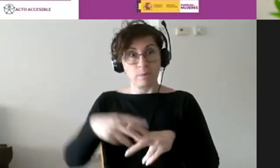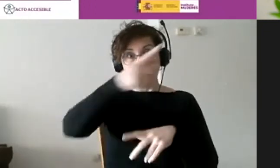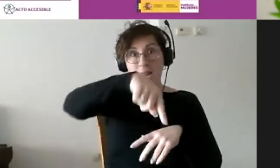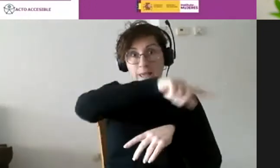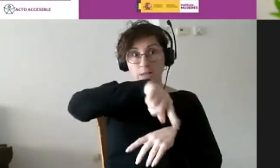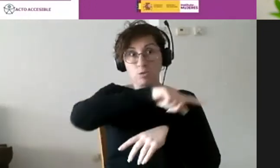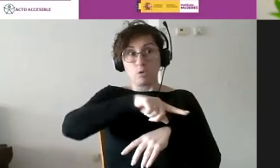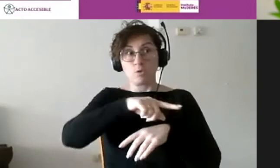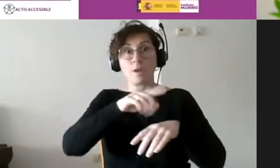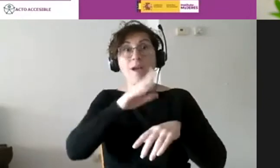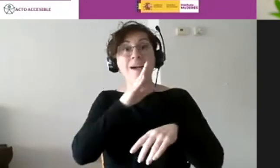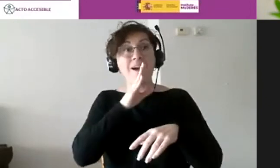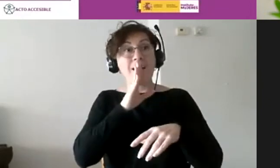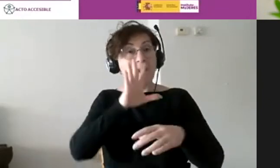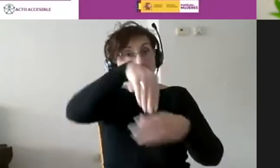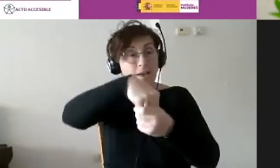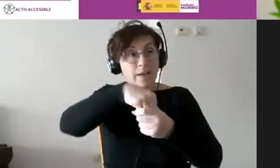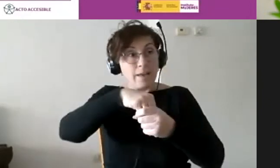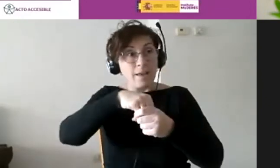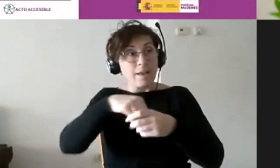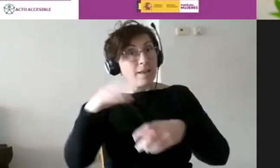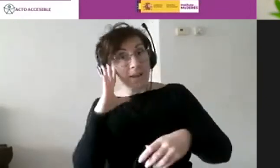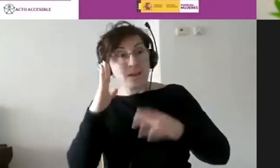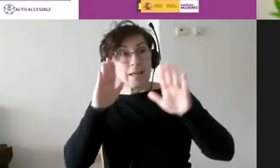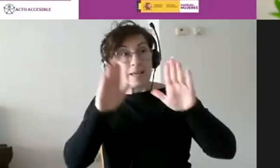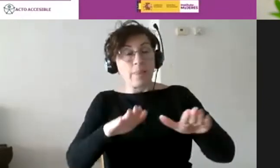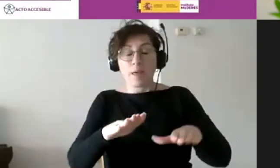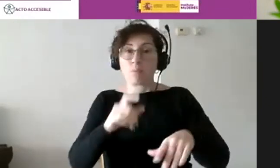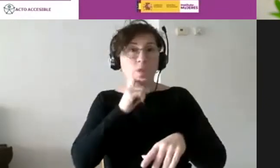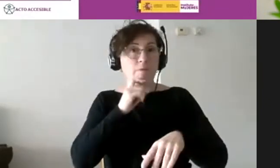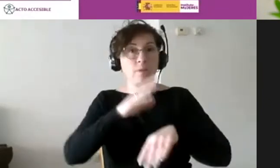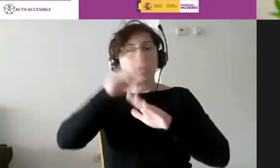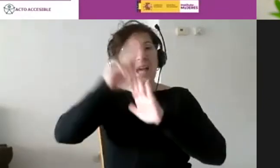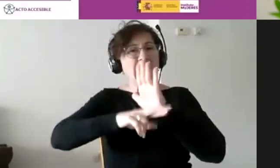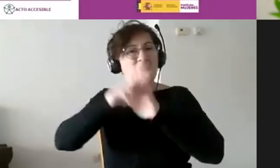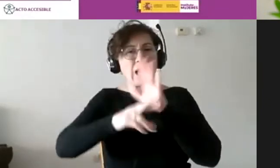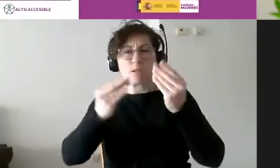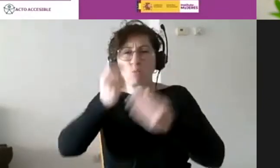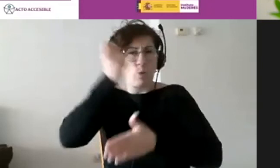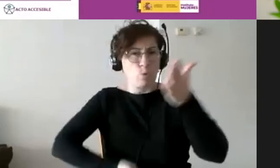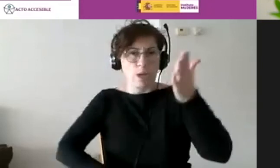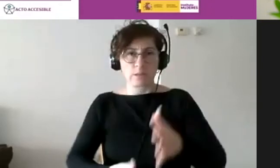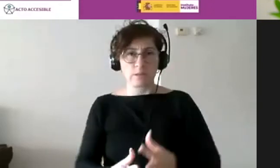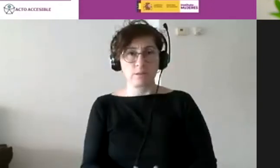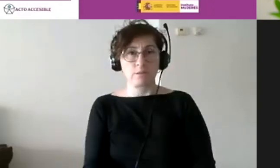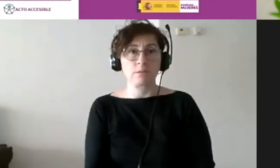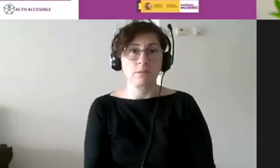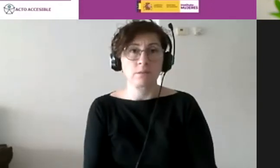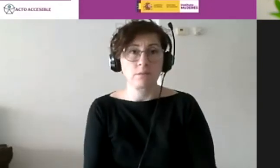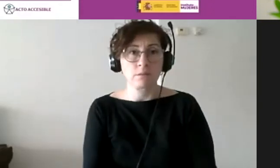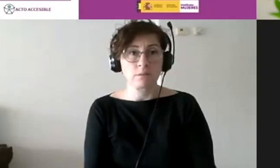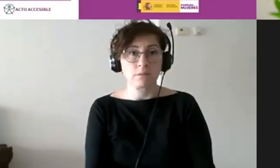Люди, которые, я говорю в основном о людях с нарушением опорно-двигательного аппарата.